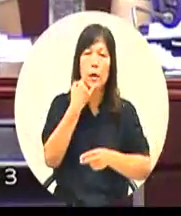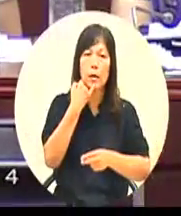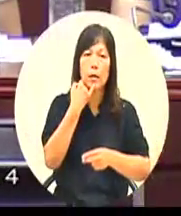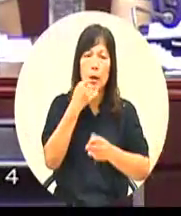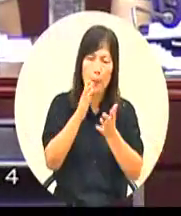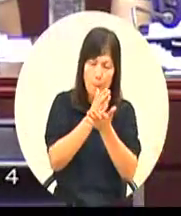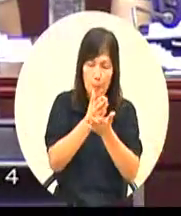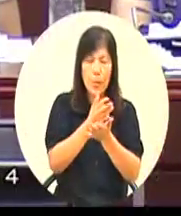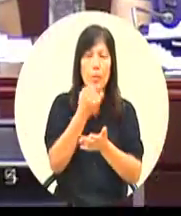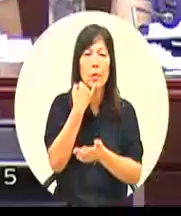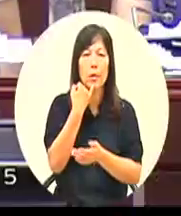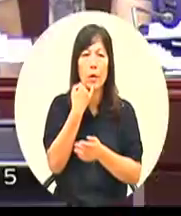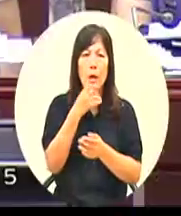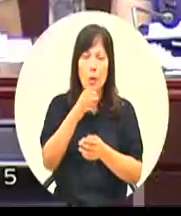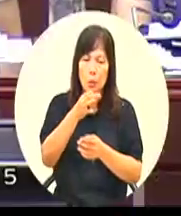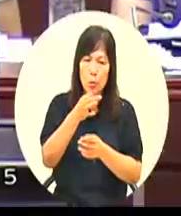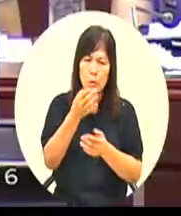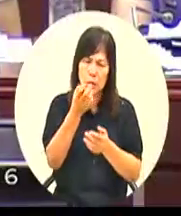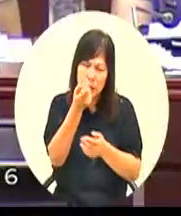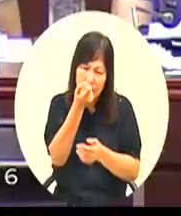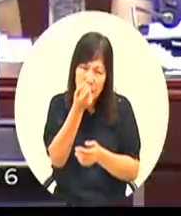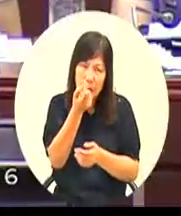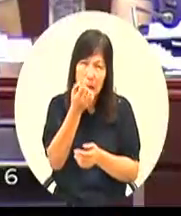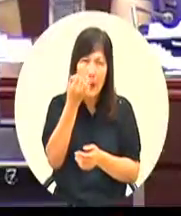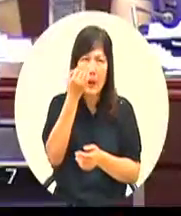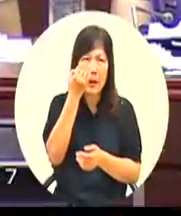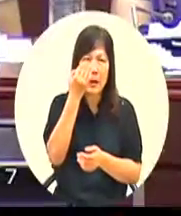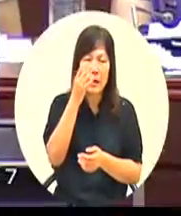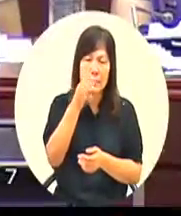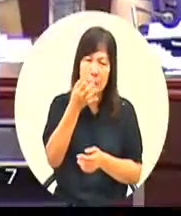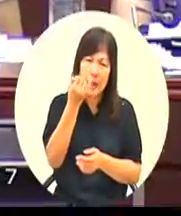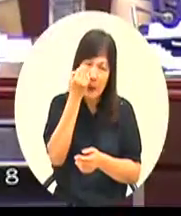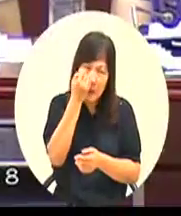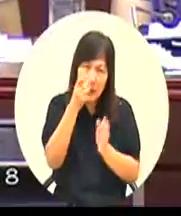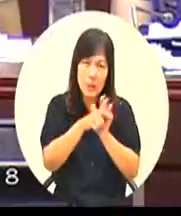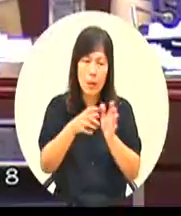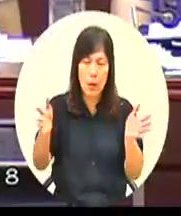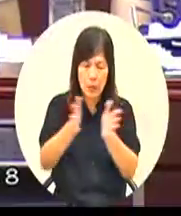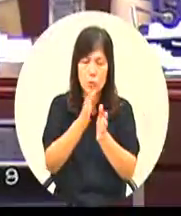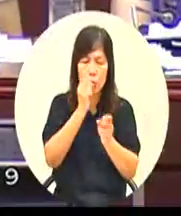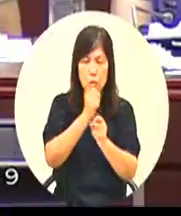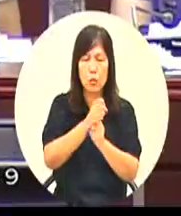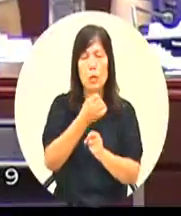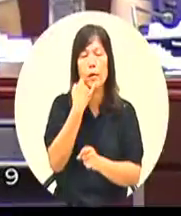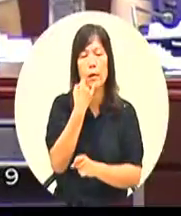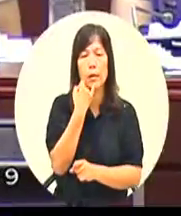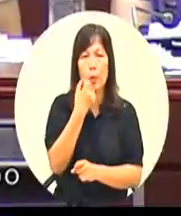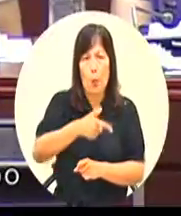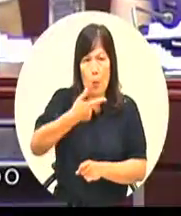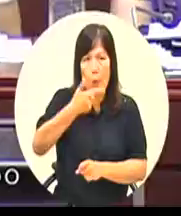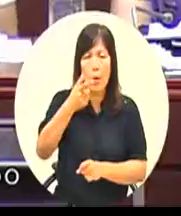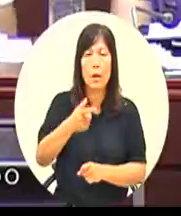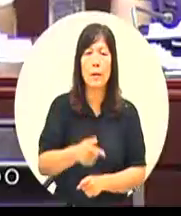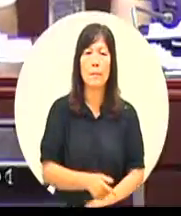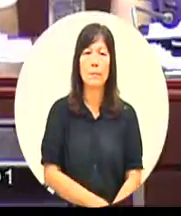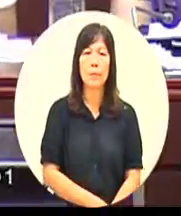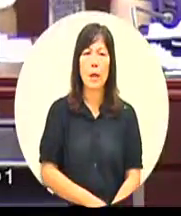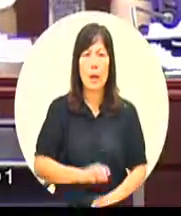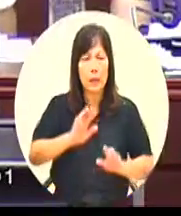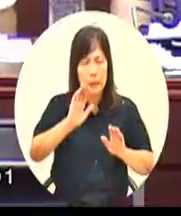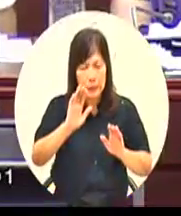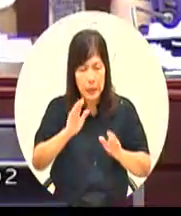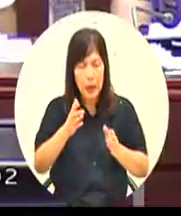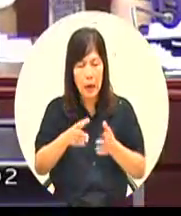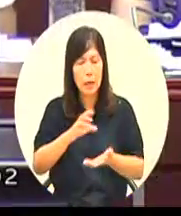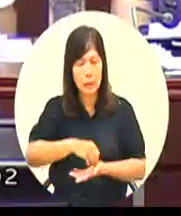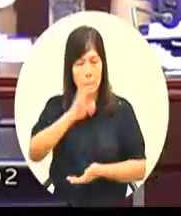评估，那如果经费不多、如果经费不多我们就让它进行的快一点，那以上我想大概都有提到，